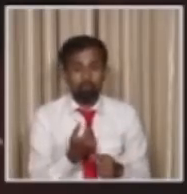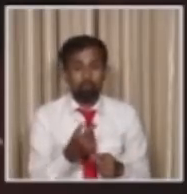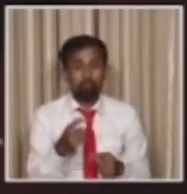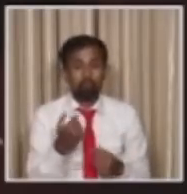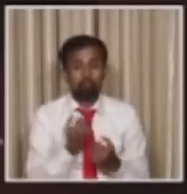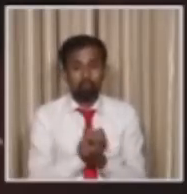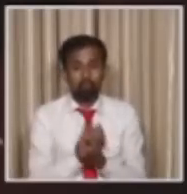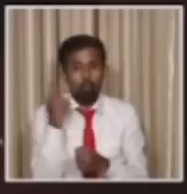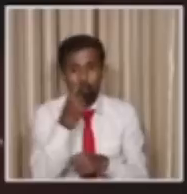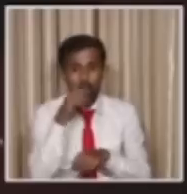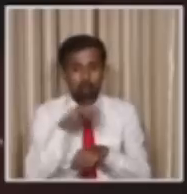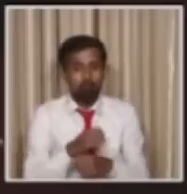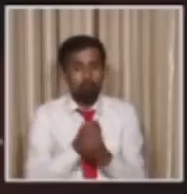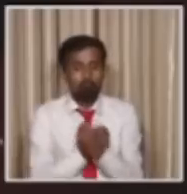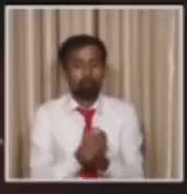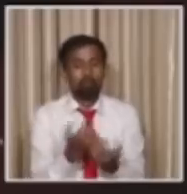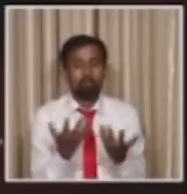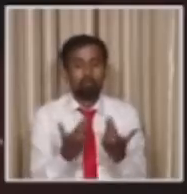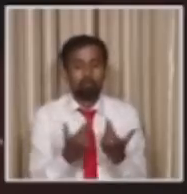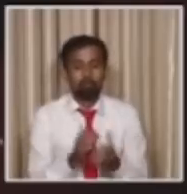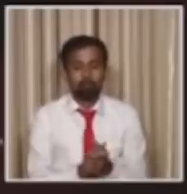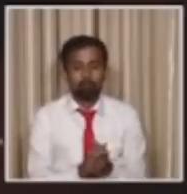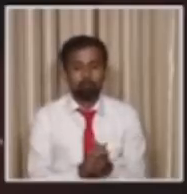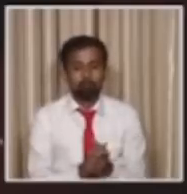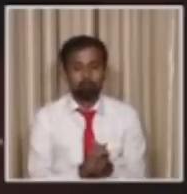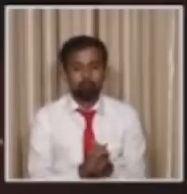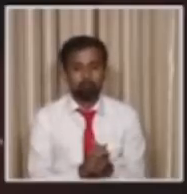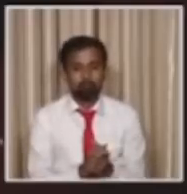විත්තිකාර විදිහට හොයාගෙන අත්අඩංගුවට ගන්න තියනවාද කියලා.